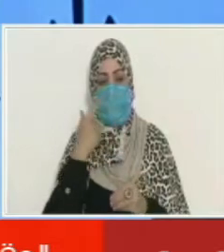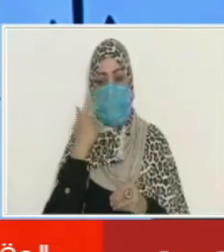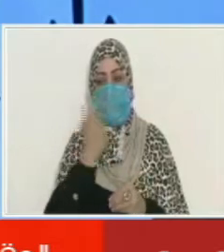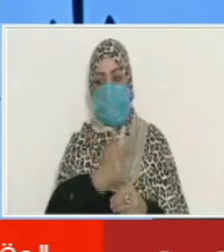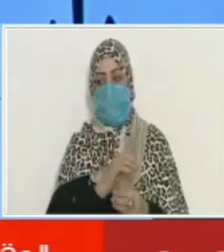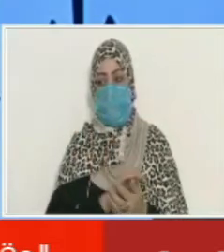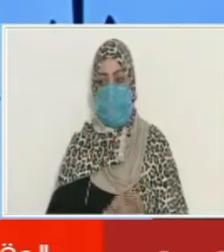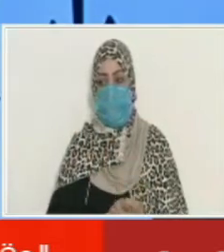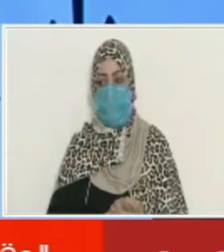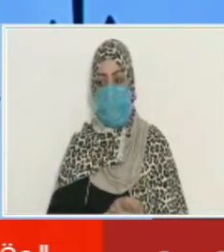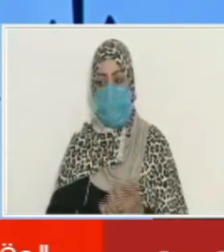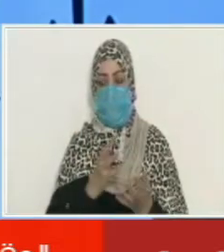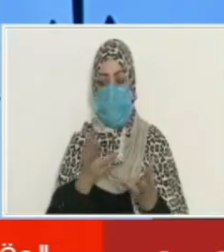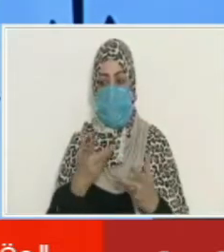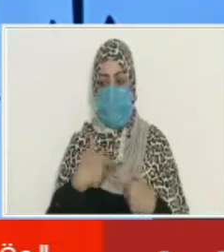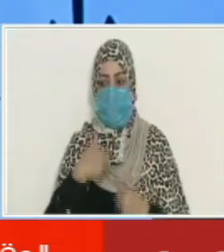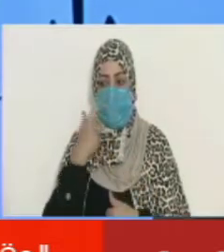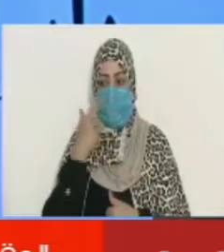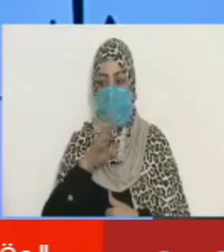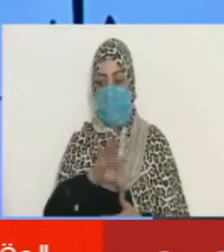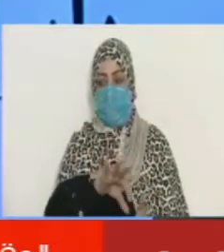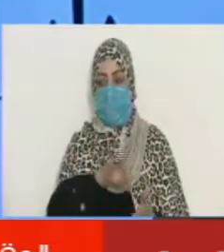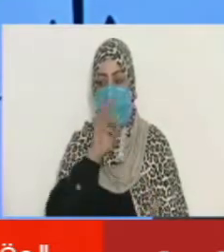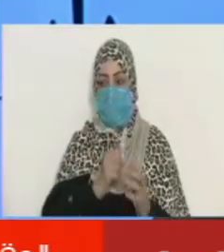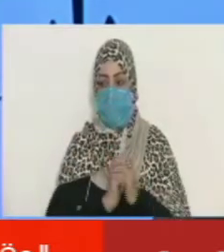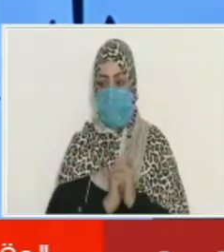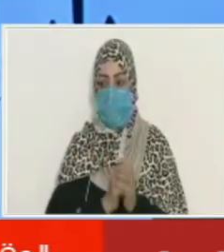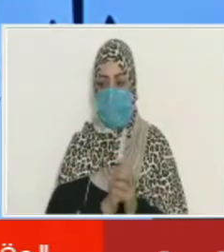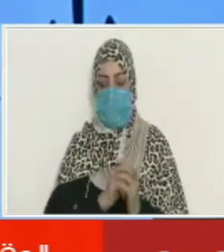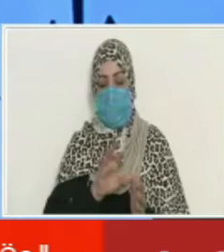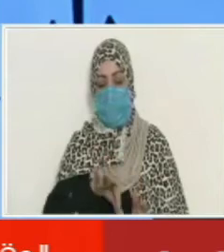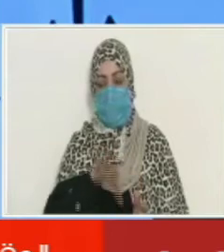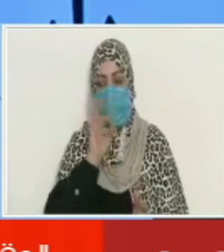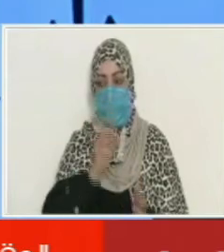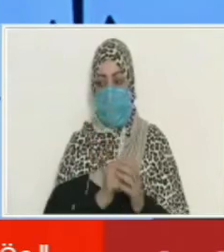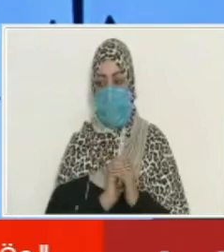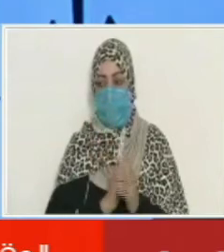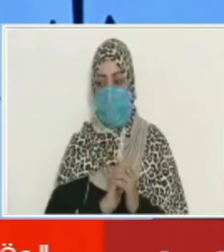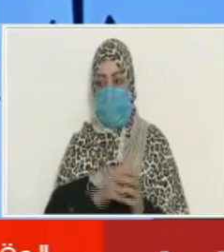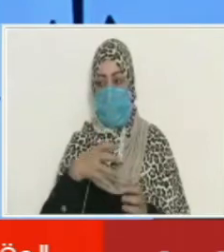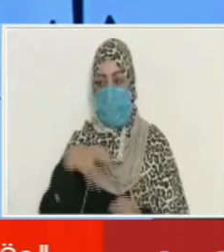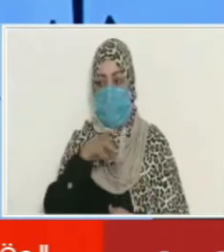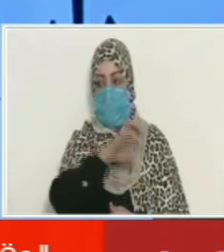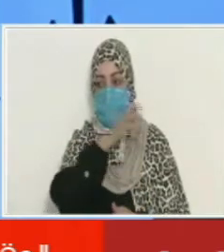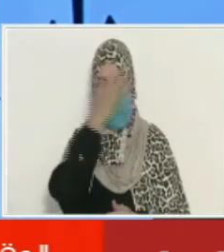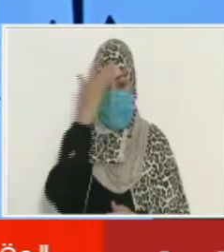لكن من قصد الشراء من هذا المحل لأجل الدخول في هذه المسابقات،